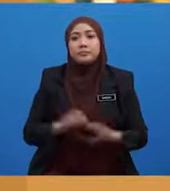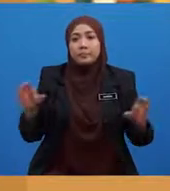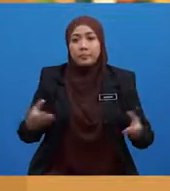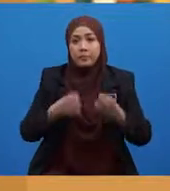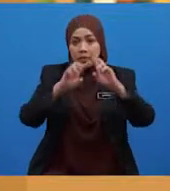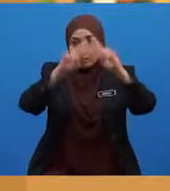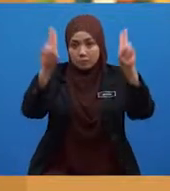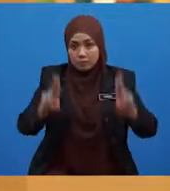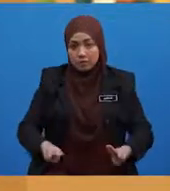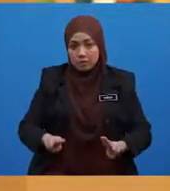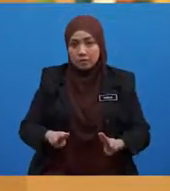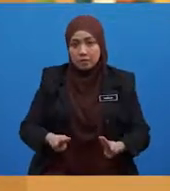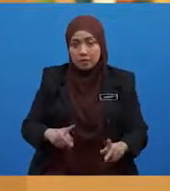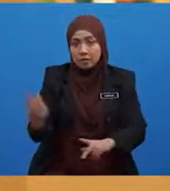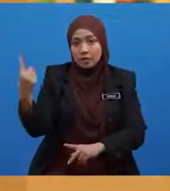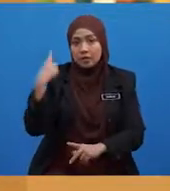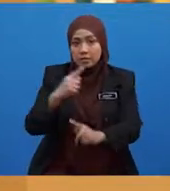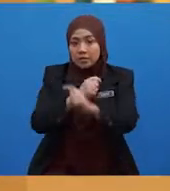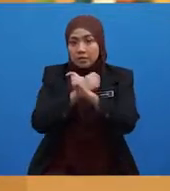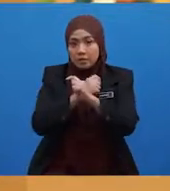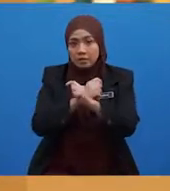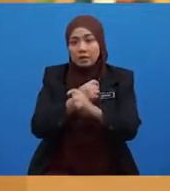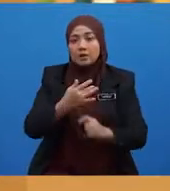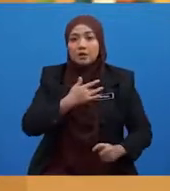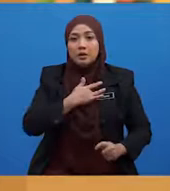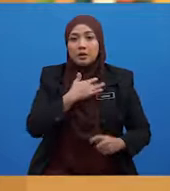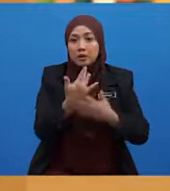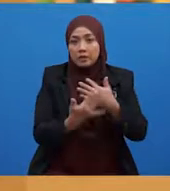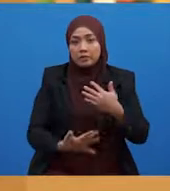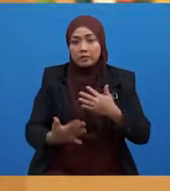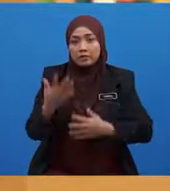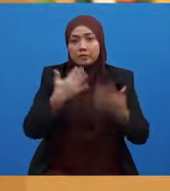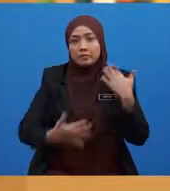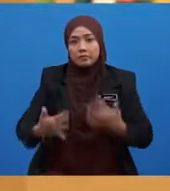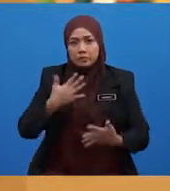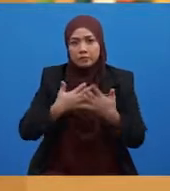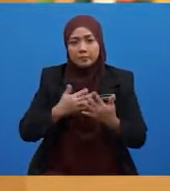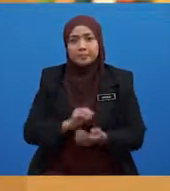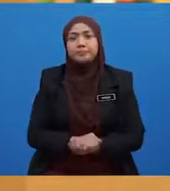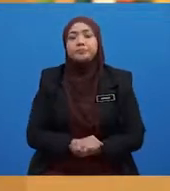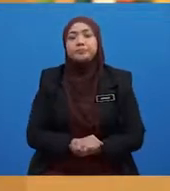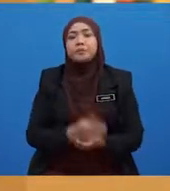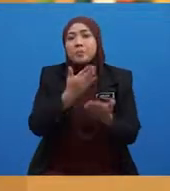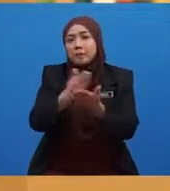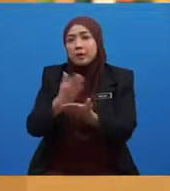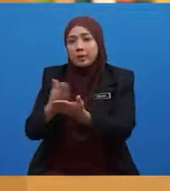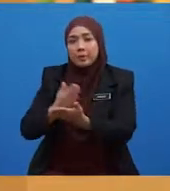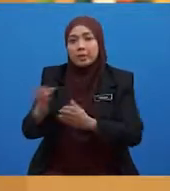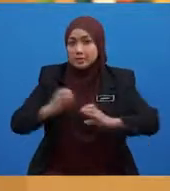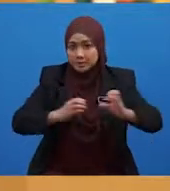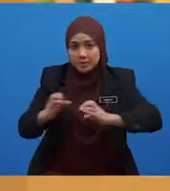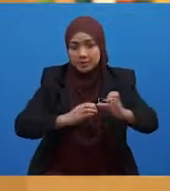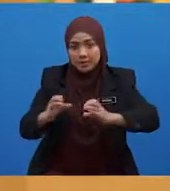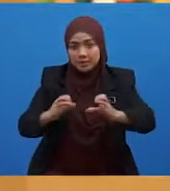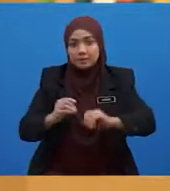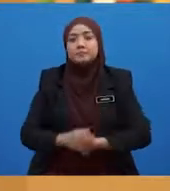kardiovaskular. Sebelum itu, ingin saya kongsikan mengenai komponen kecergasan. Komponen